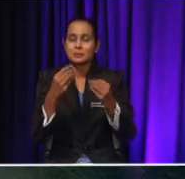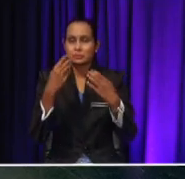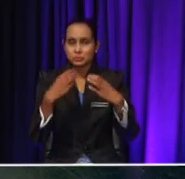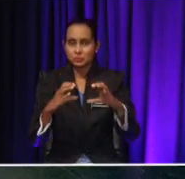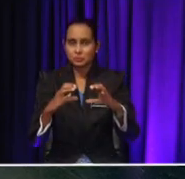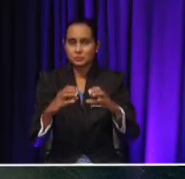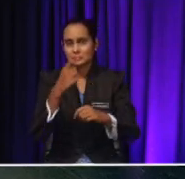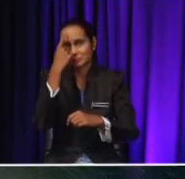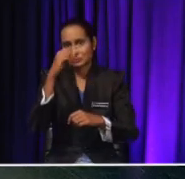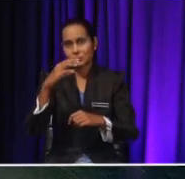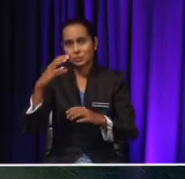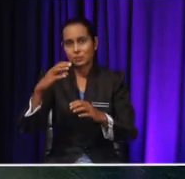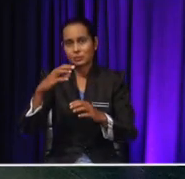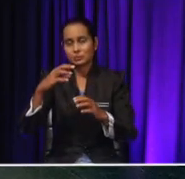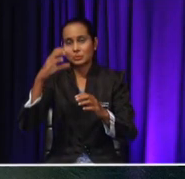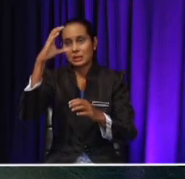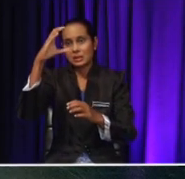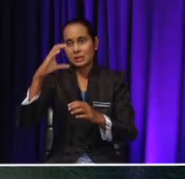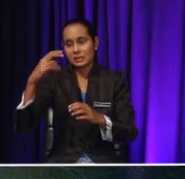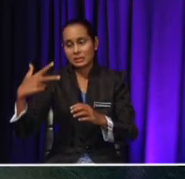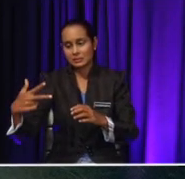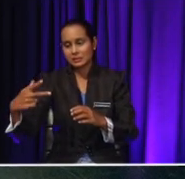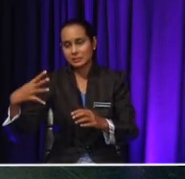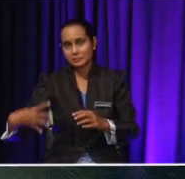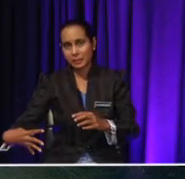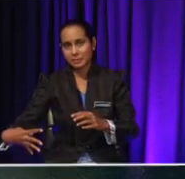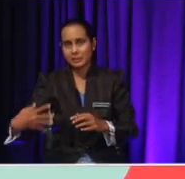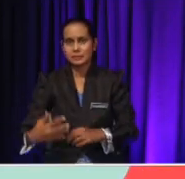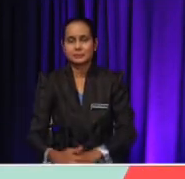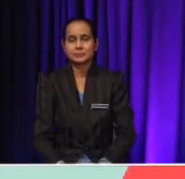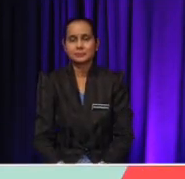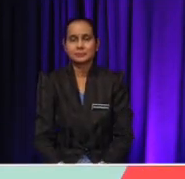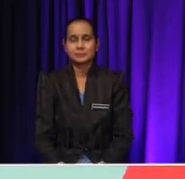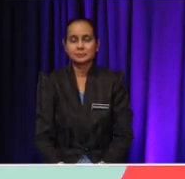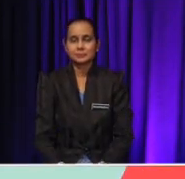berangkat ketiga dan keempat cepat angkat tangan